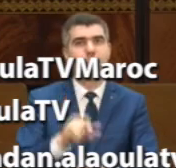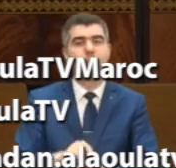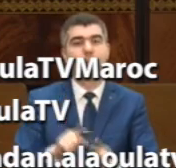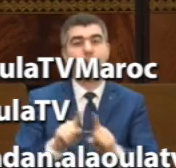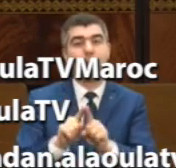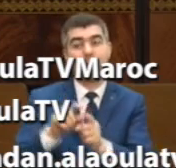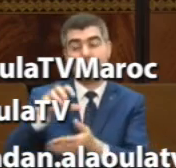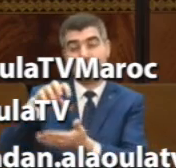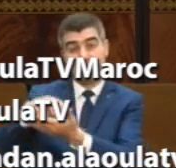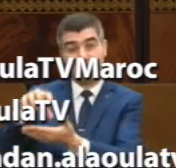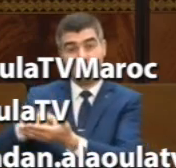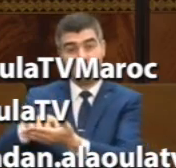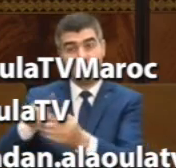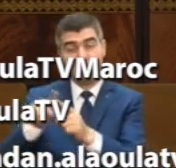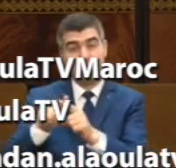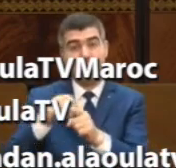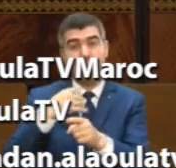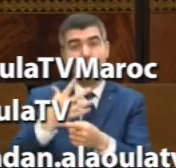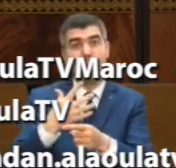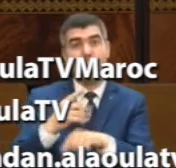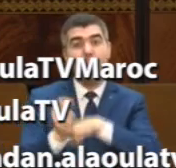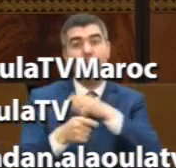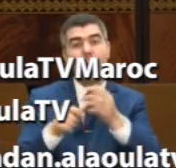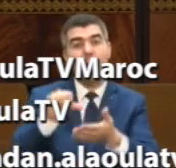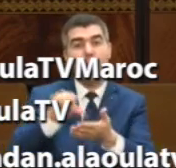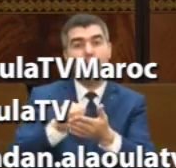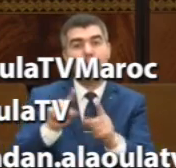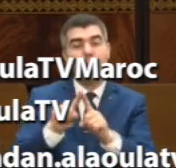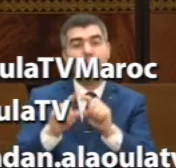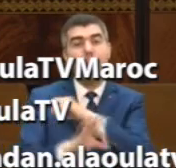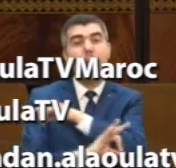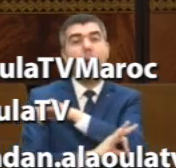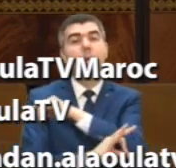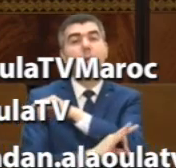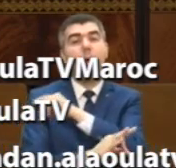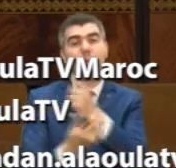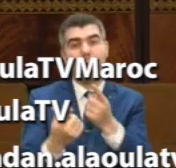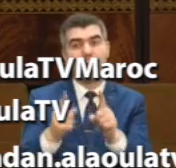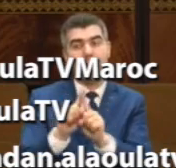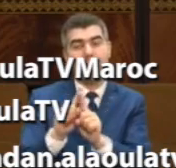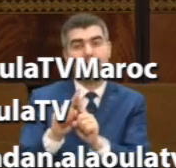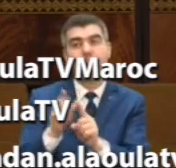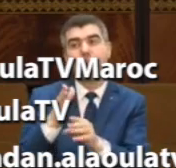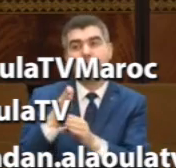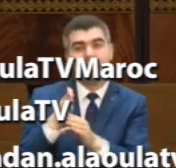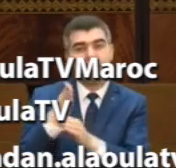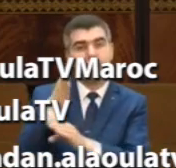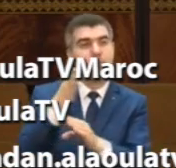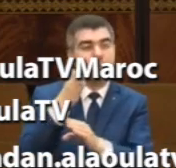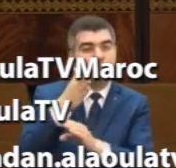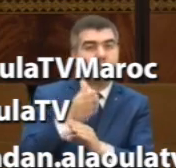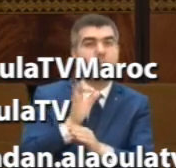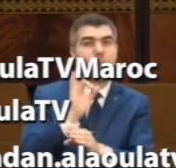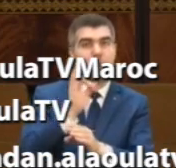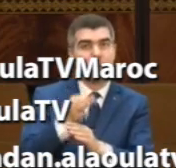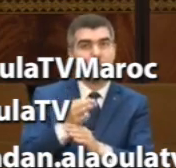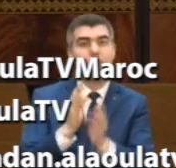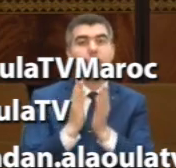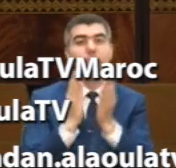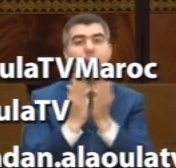تصبح مصدرا وخزانه للخادمات للاسر اللي كتقري وليداتها في البعثات الاجنبيه وفي